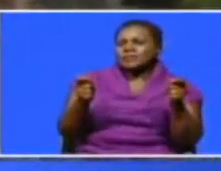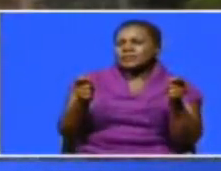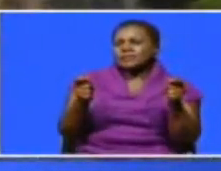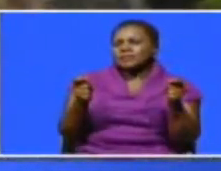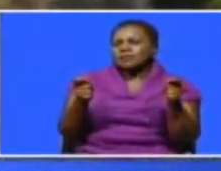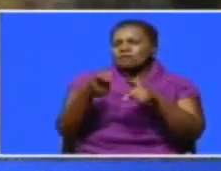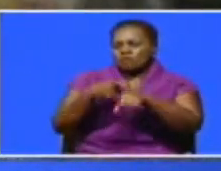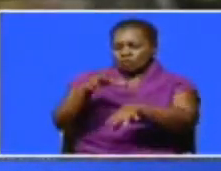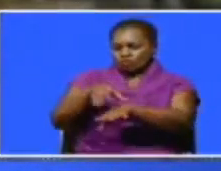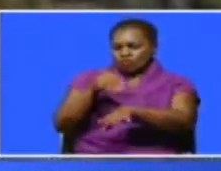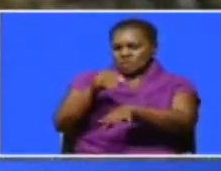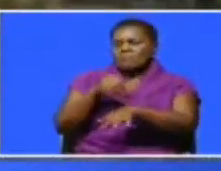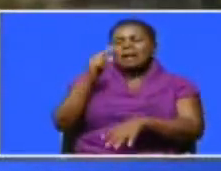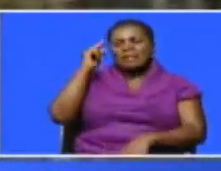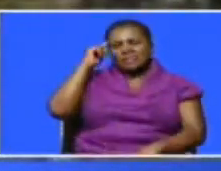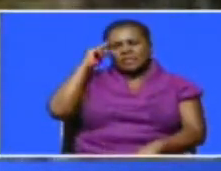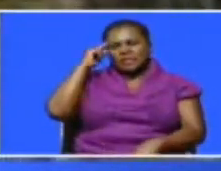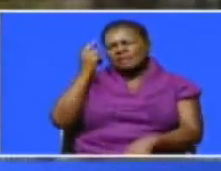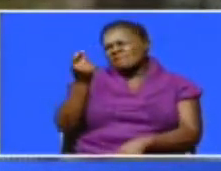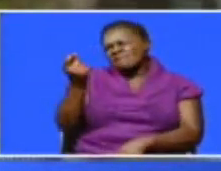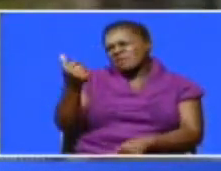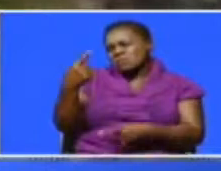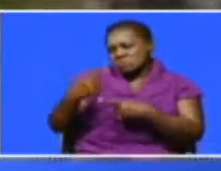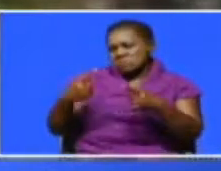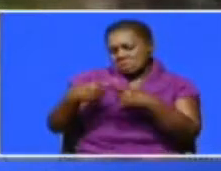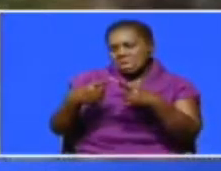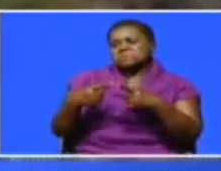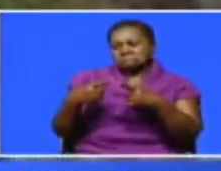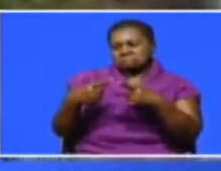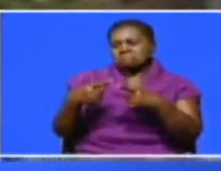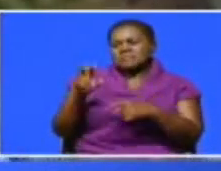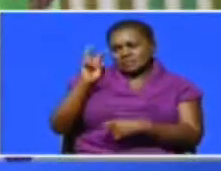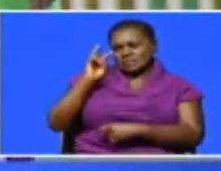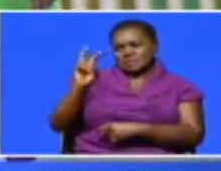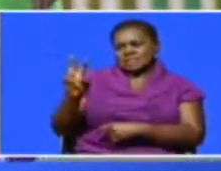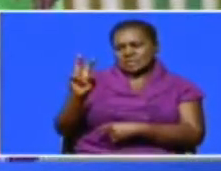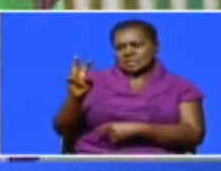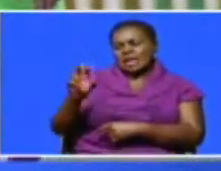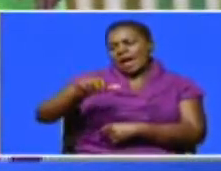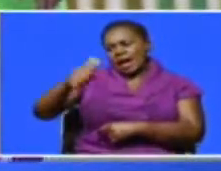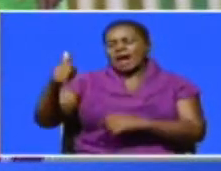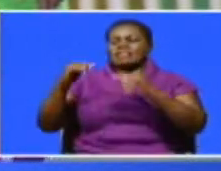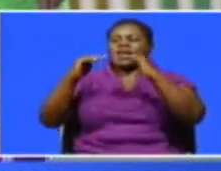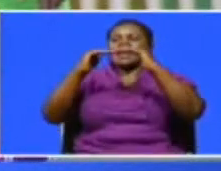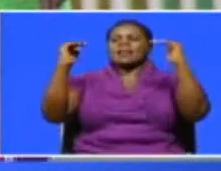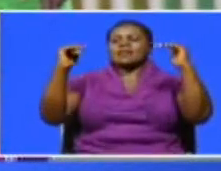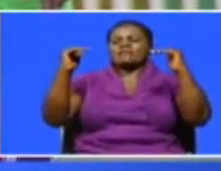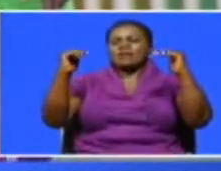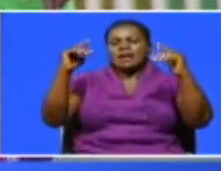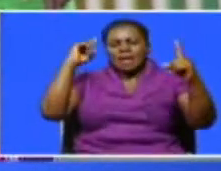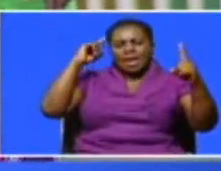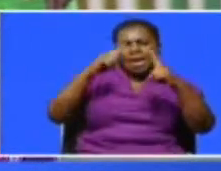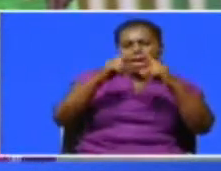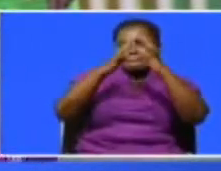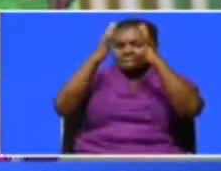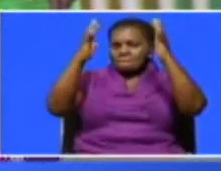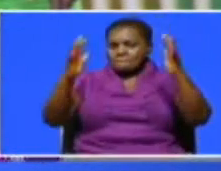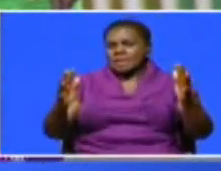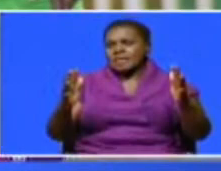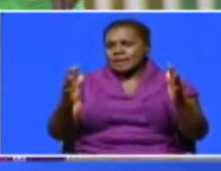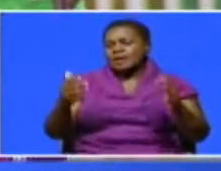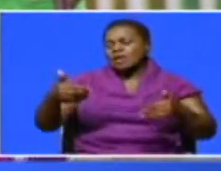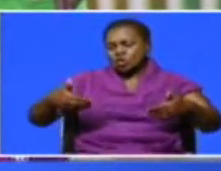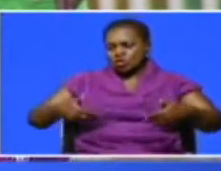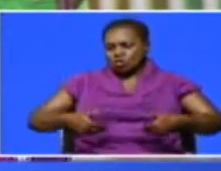Sweden. I think in the next few years tutamuona another level. Lengo langu kubwa sana ni kuona